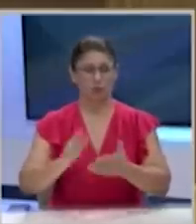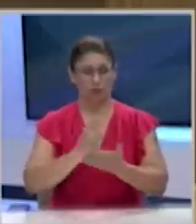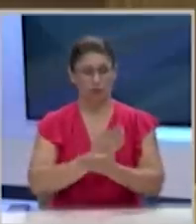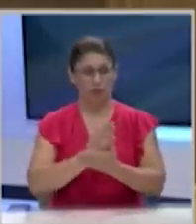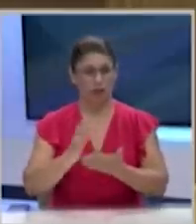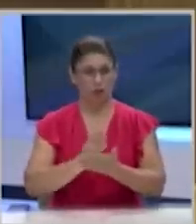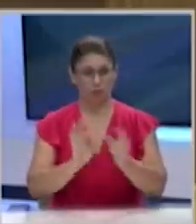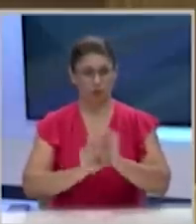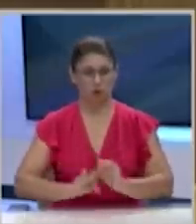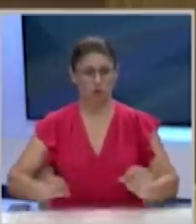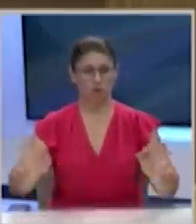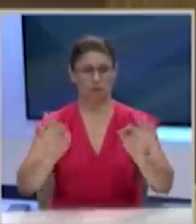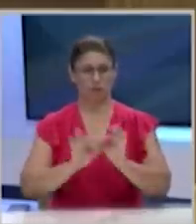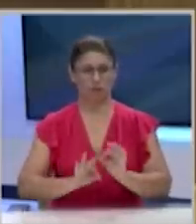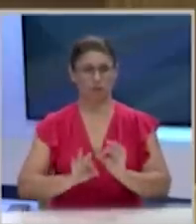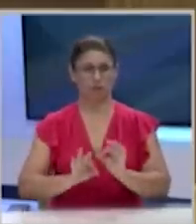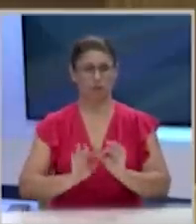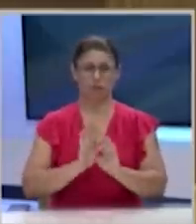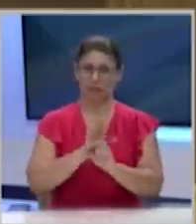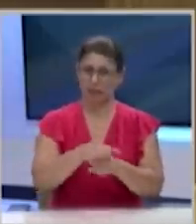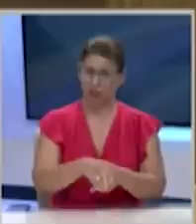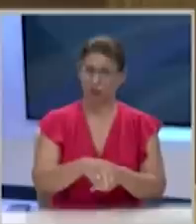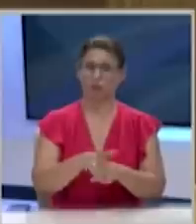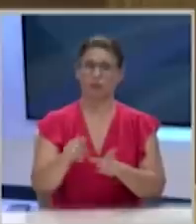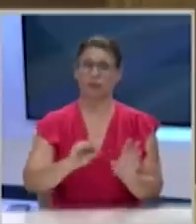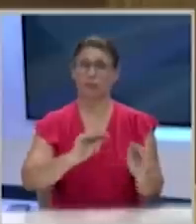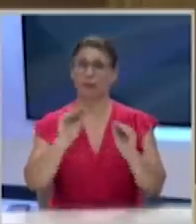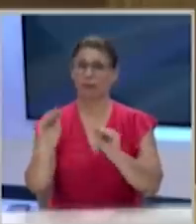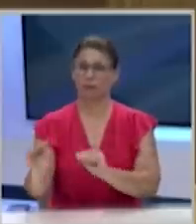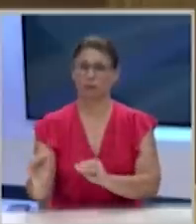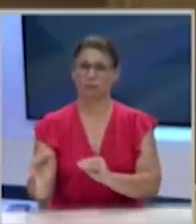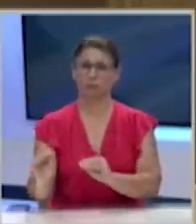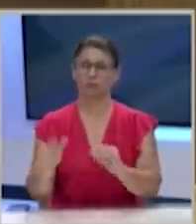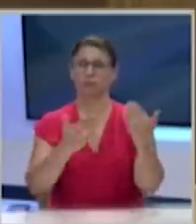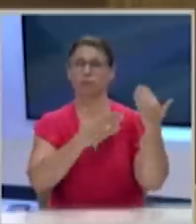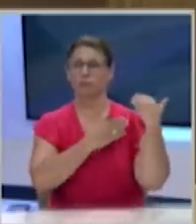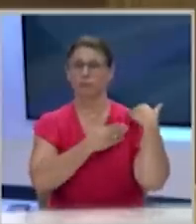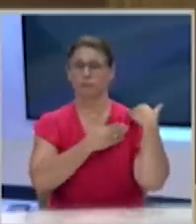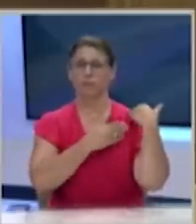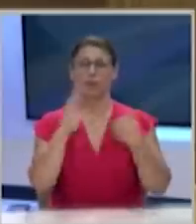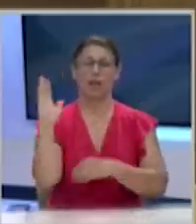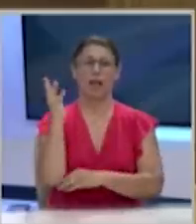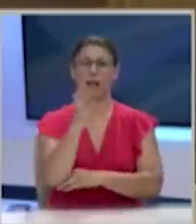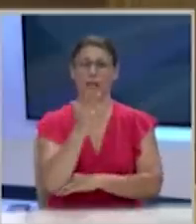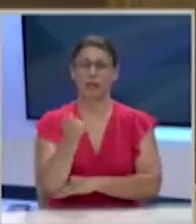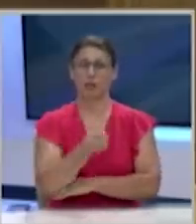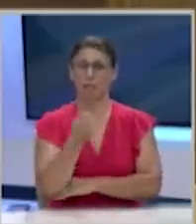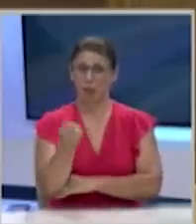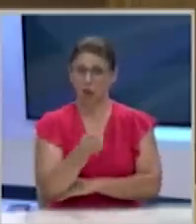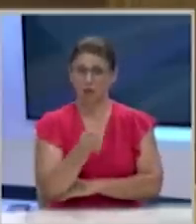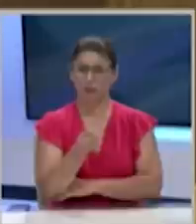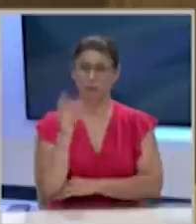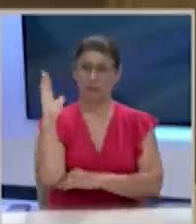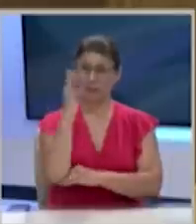της πρόληψης από την καταστολή και τη μεταφορά της αρμοδιότητας δασοπυρόβρησης από τη δασική